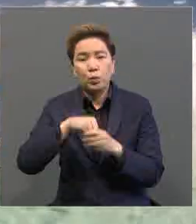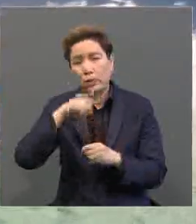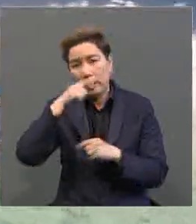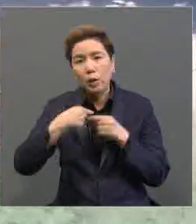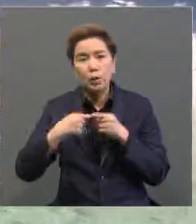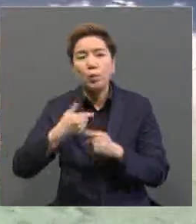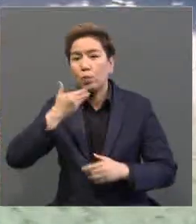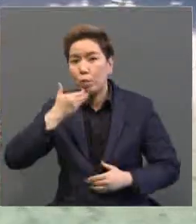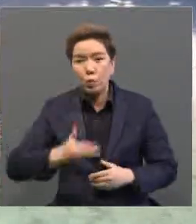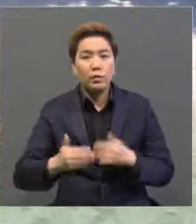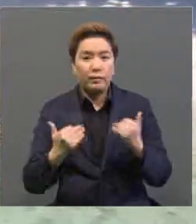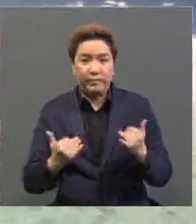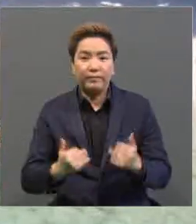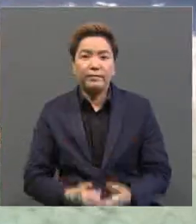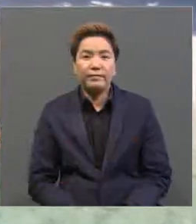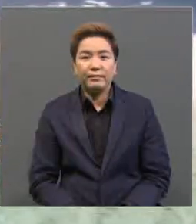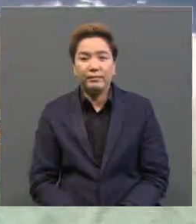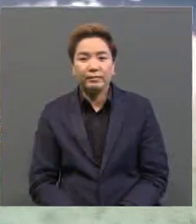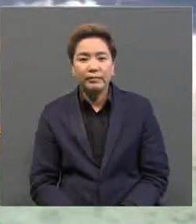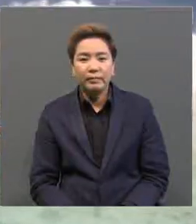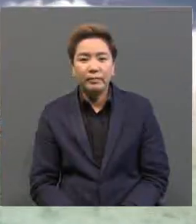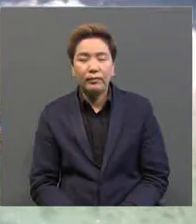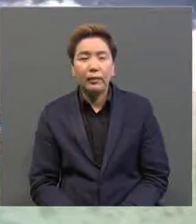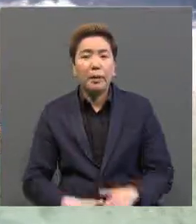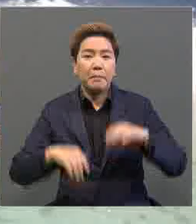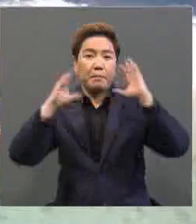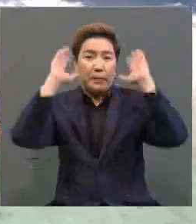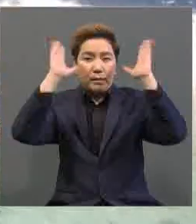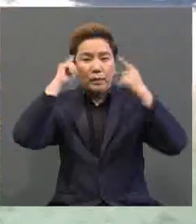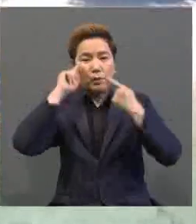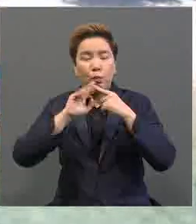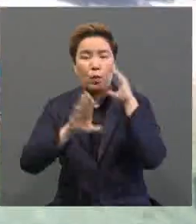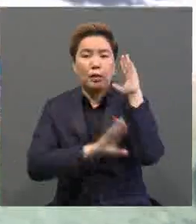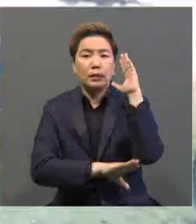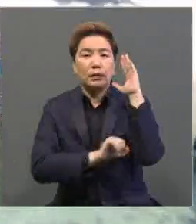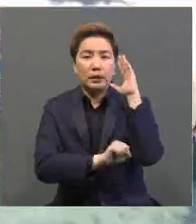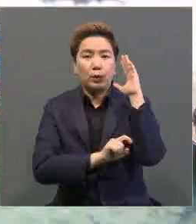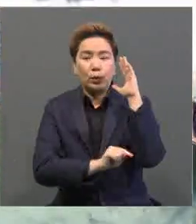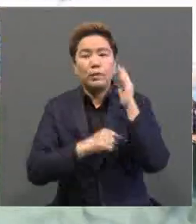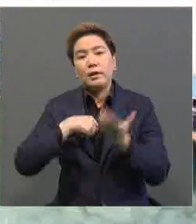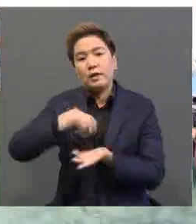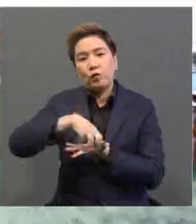ยั่งยืนต่อไปสำนักงานประชาสัมพันธ์จังหวัดสตูลรายงาน